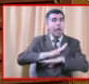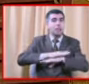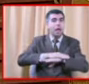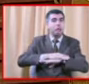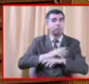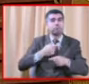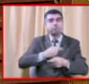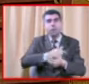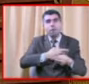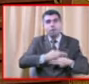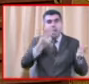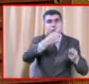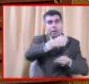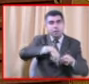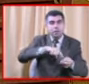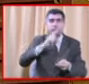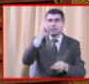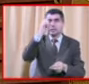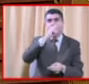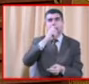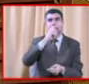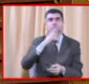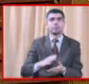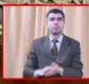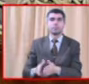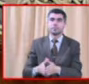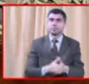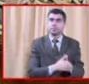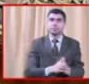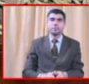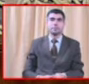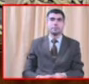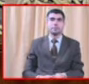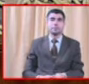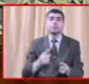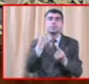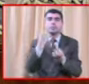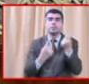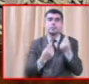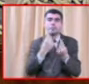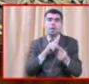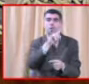تملوا المسائل العقابية. شكرا. شكرا السيدة النائبة. هل هناك من تعقيب إضافي؟